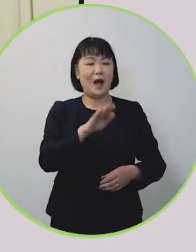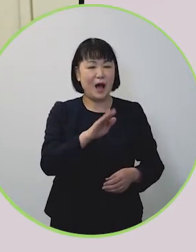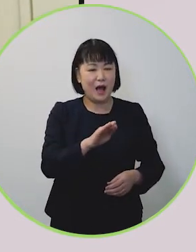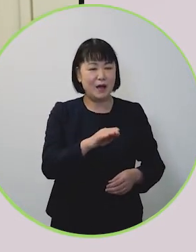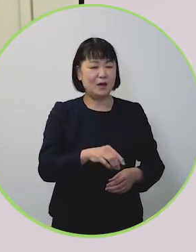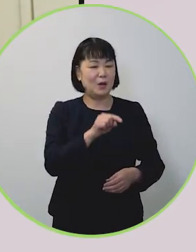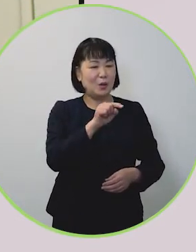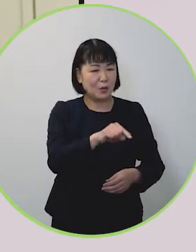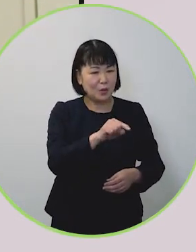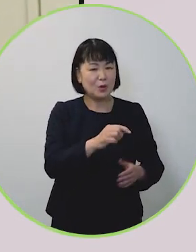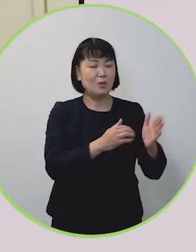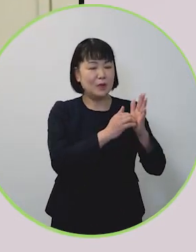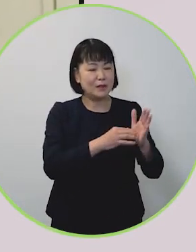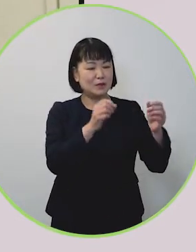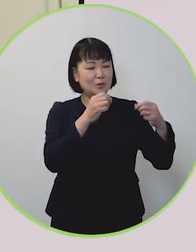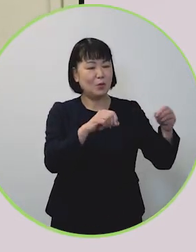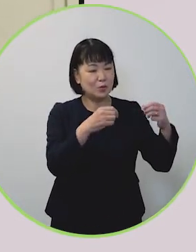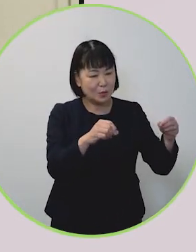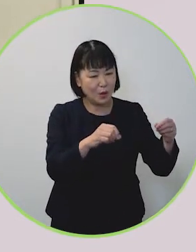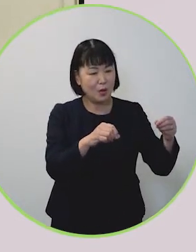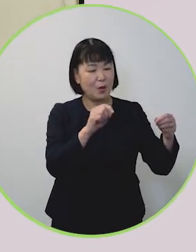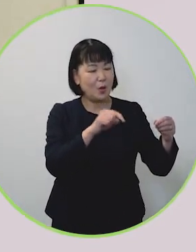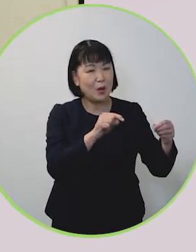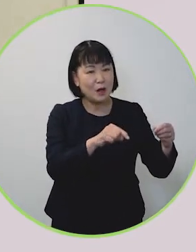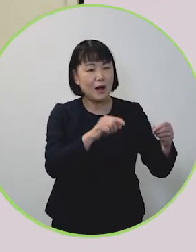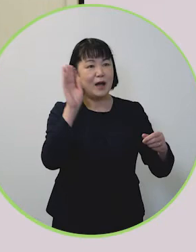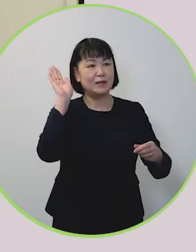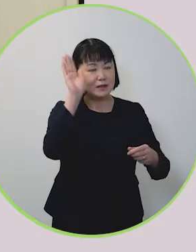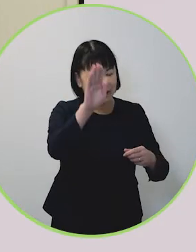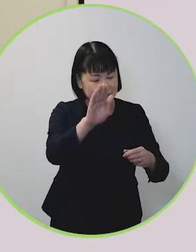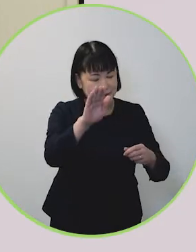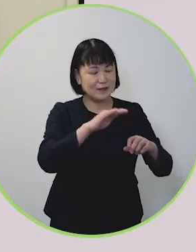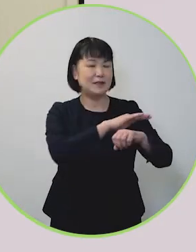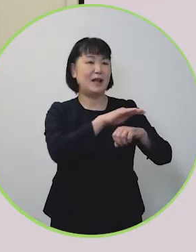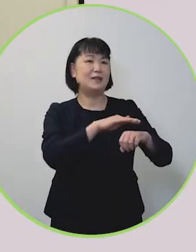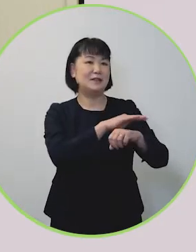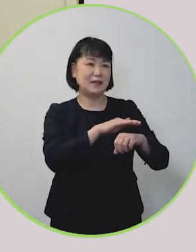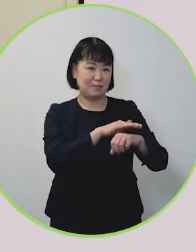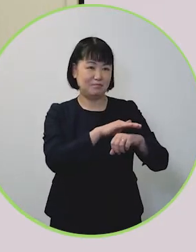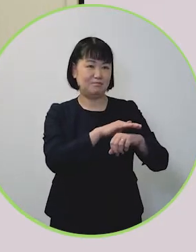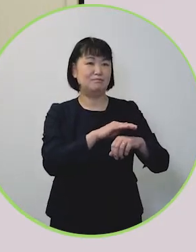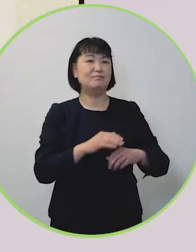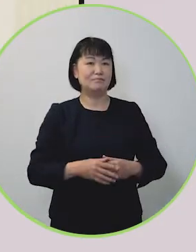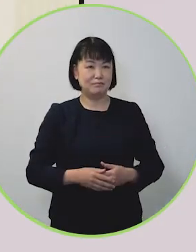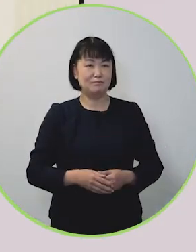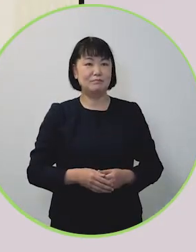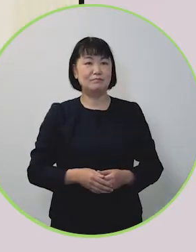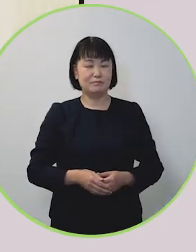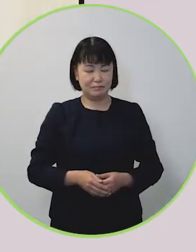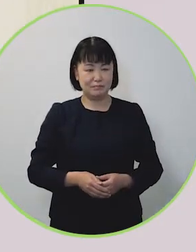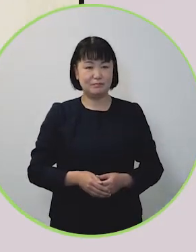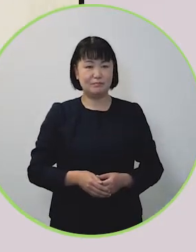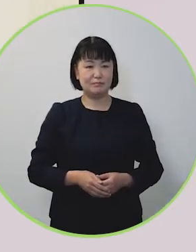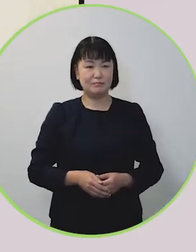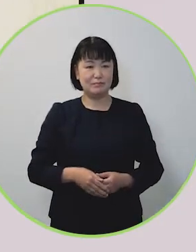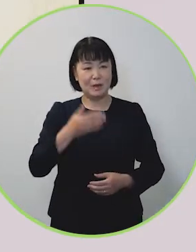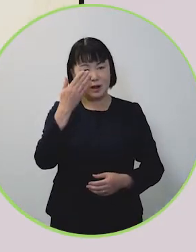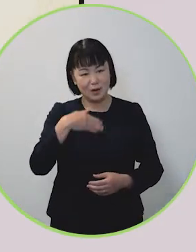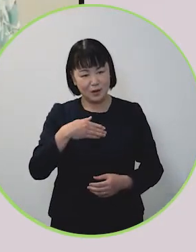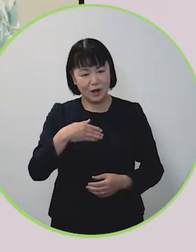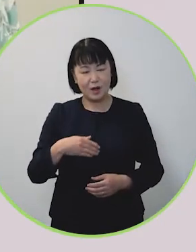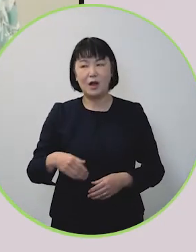たっくんこのプラスチックの袋なんだけどこれからは大切な資源なのa 相談